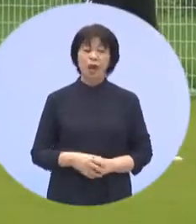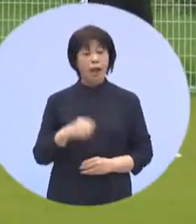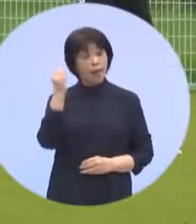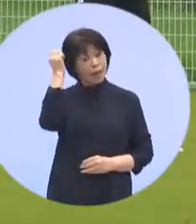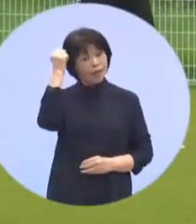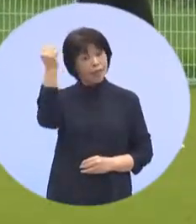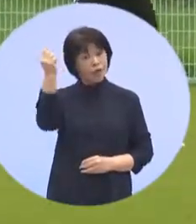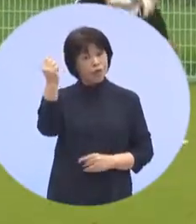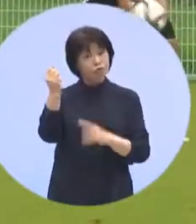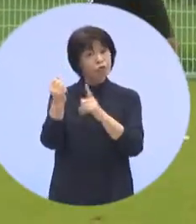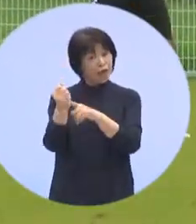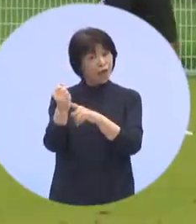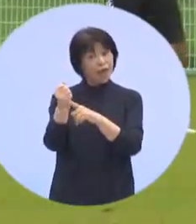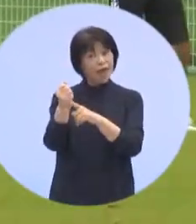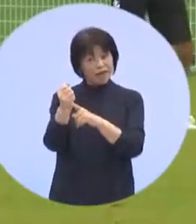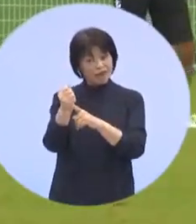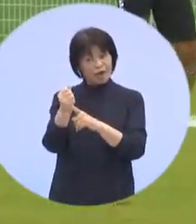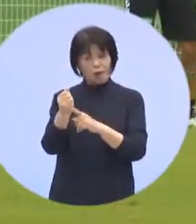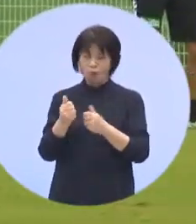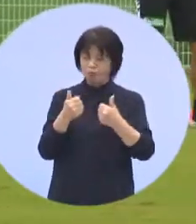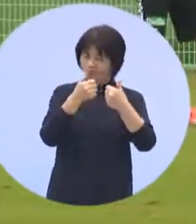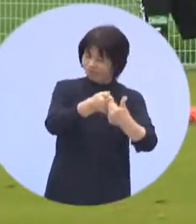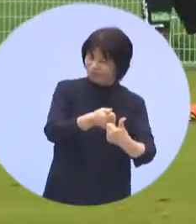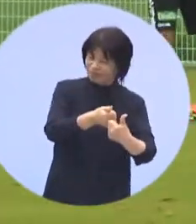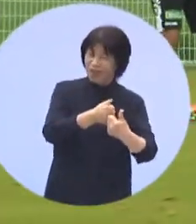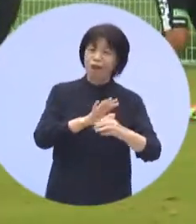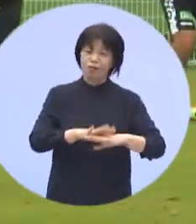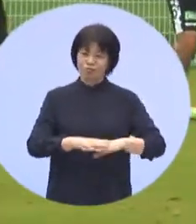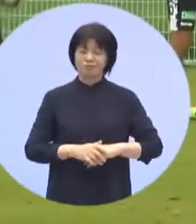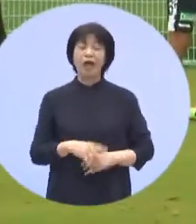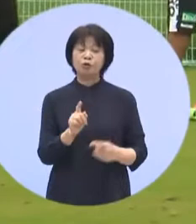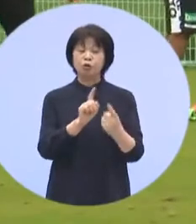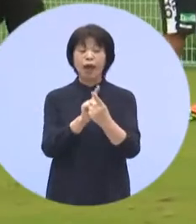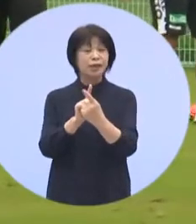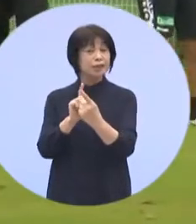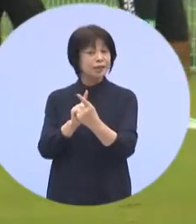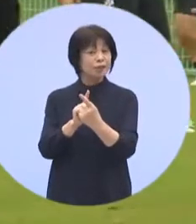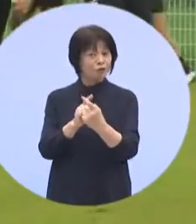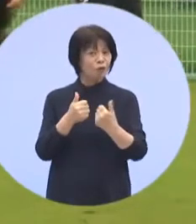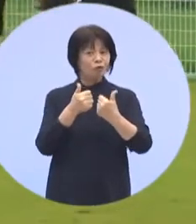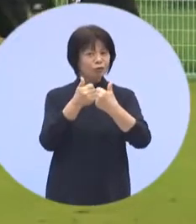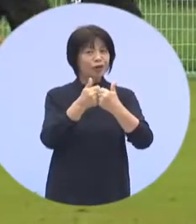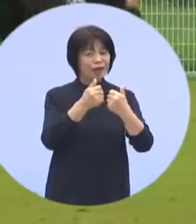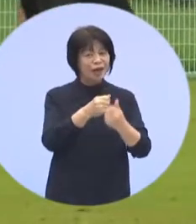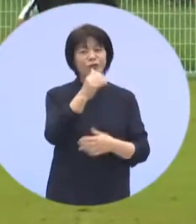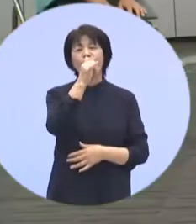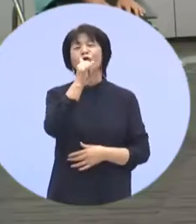ヘディングで負けないであったり、そういった、対人プレーを得意としています。